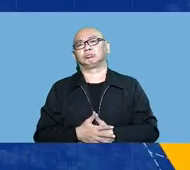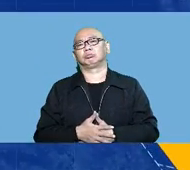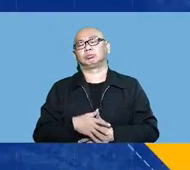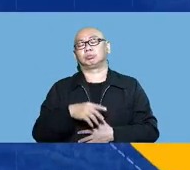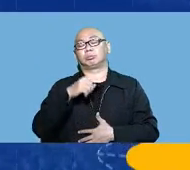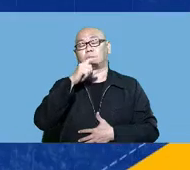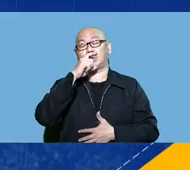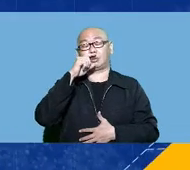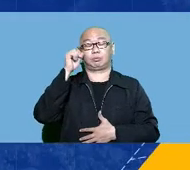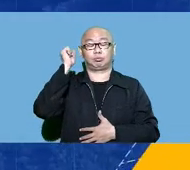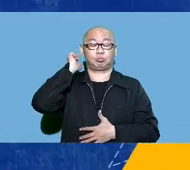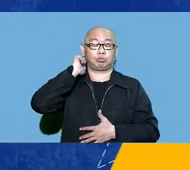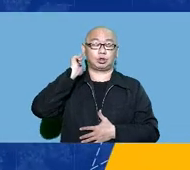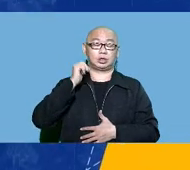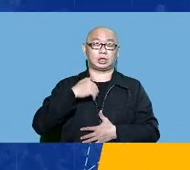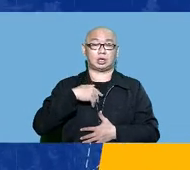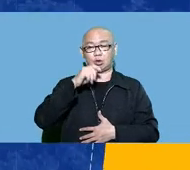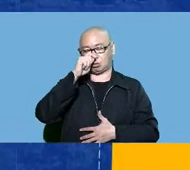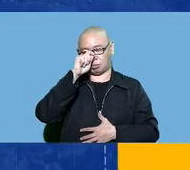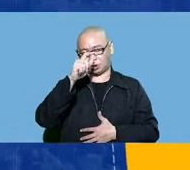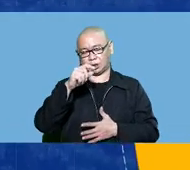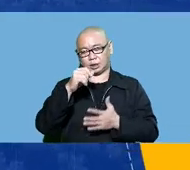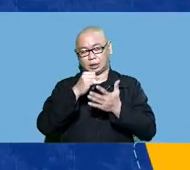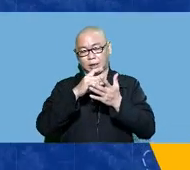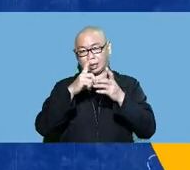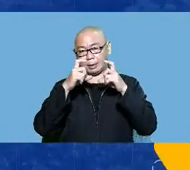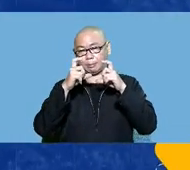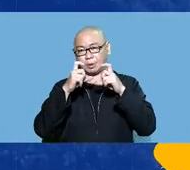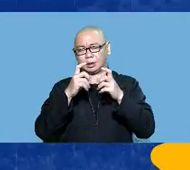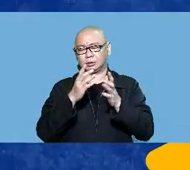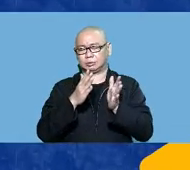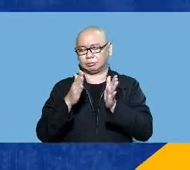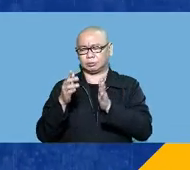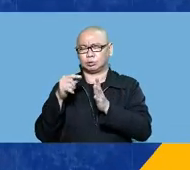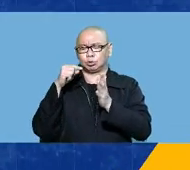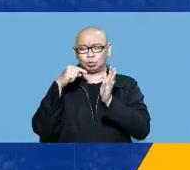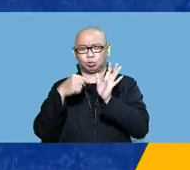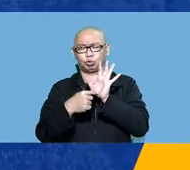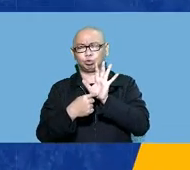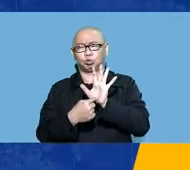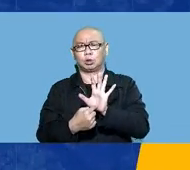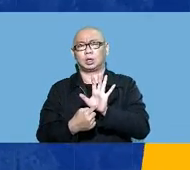hormati, pada gambar selanjutnya itu menunjukkan